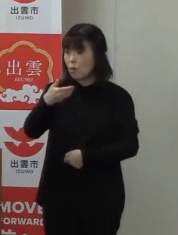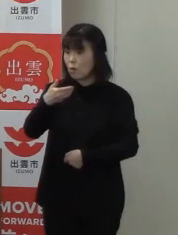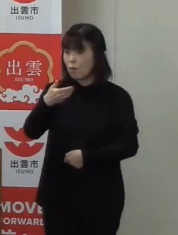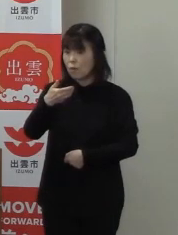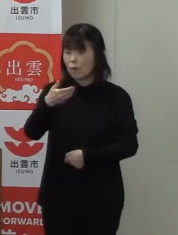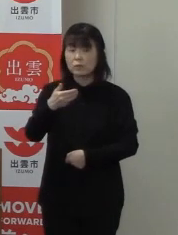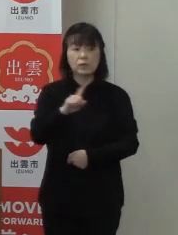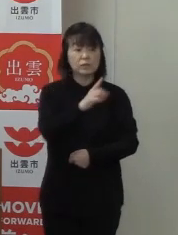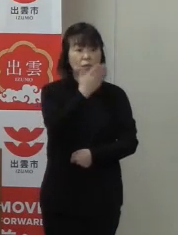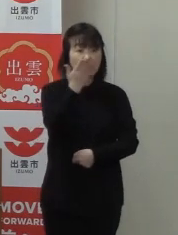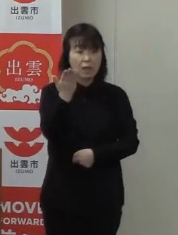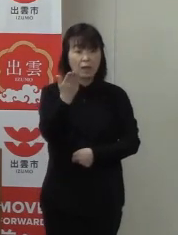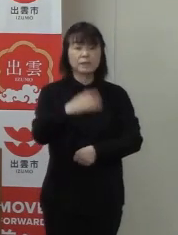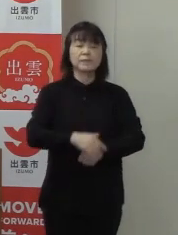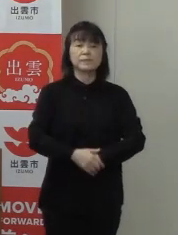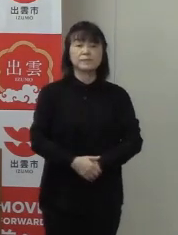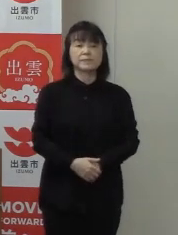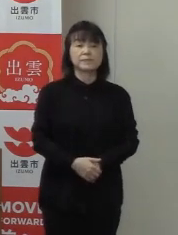お願いしたいと思います。